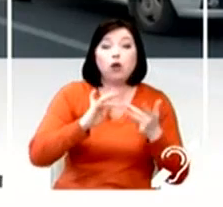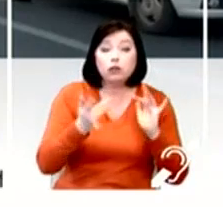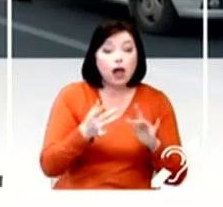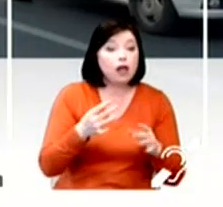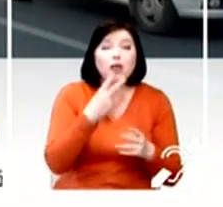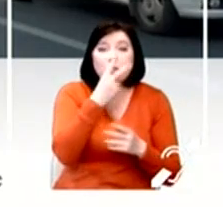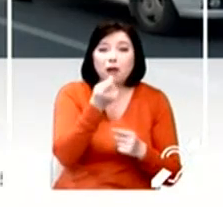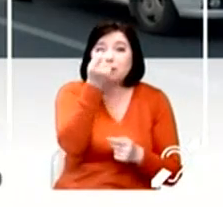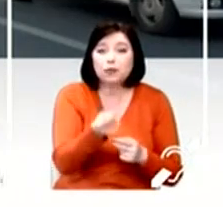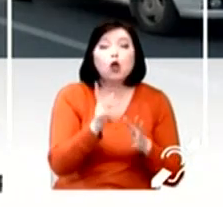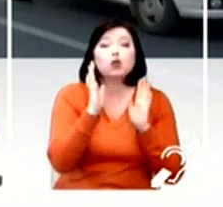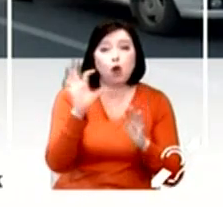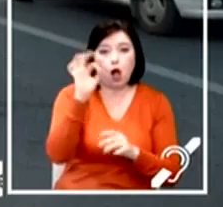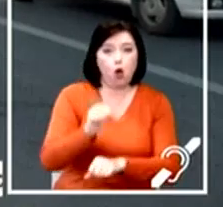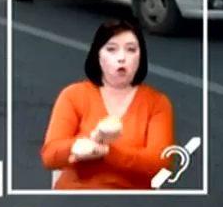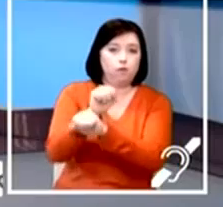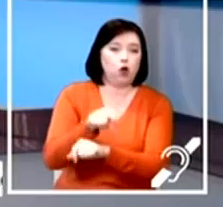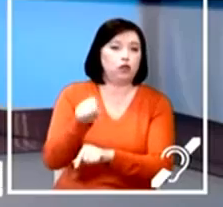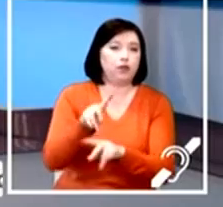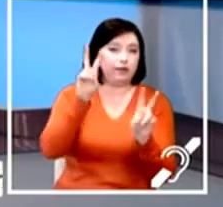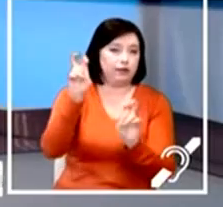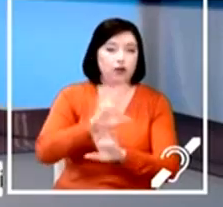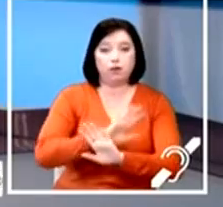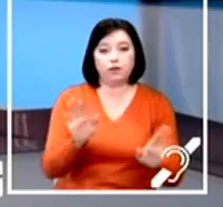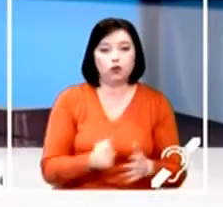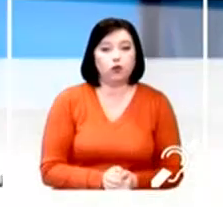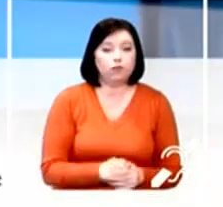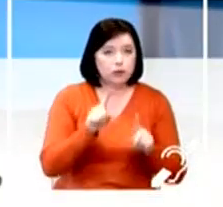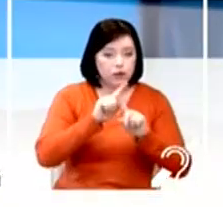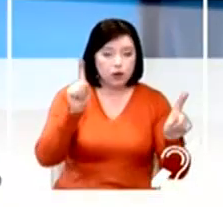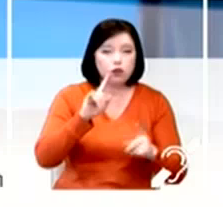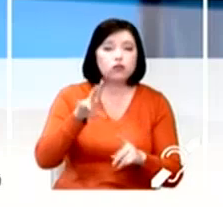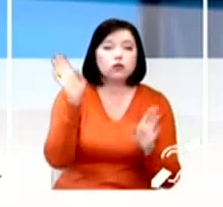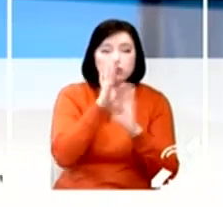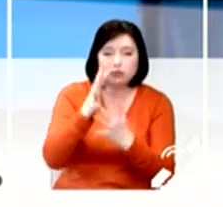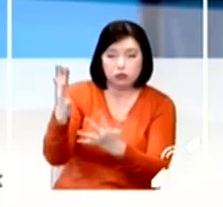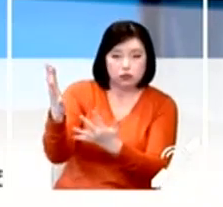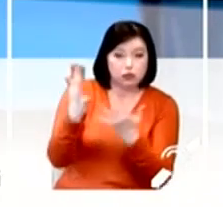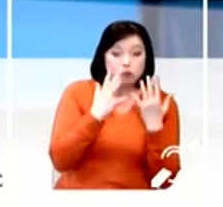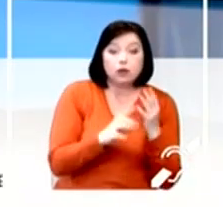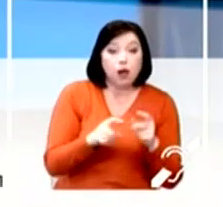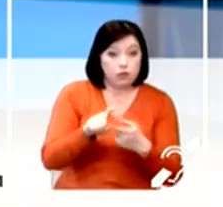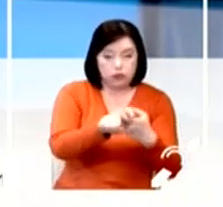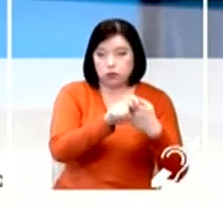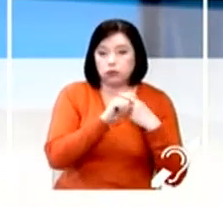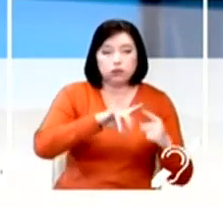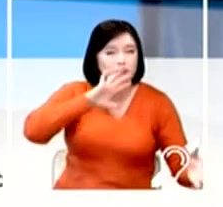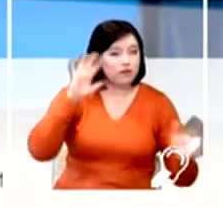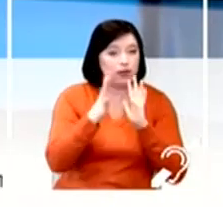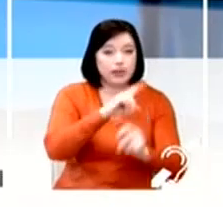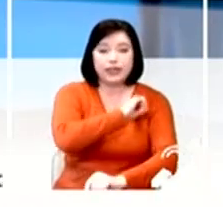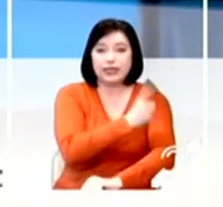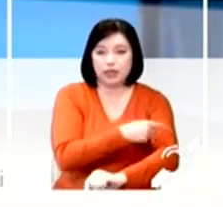cu precădere despre grevă și proteste. Un neobișnuit front atmosferic a declanșat o furtună foarte puternică